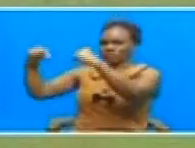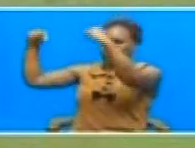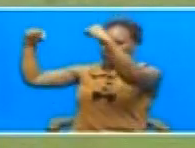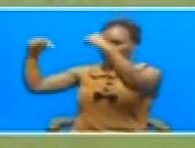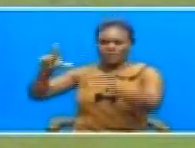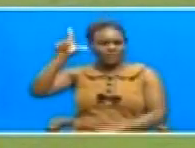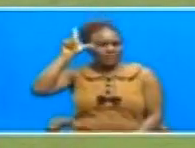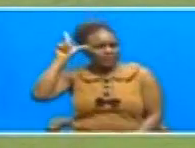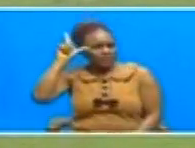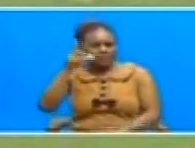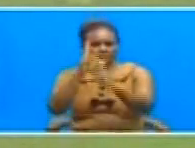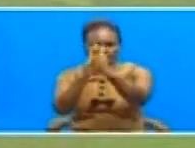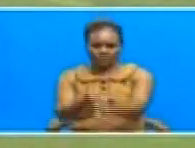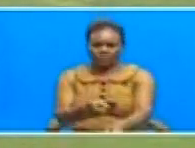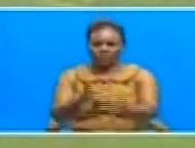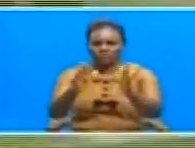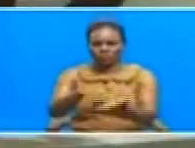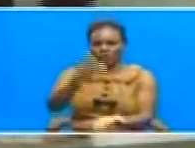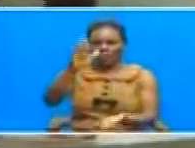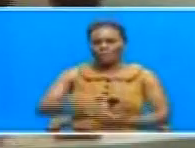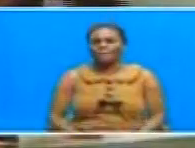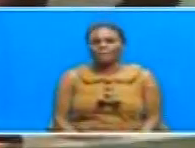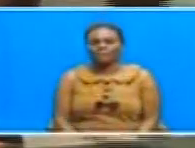Lin Washira anaarifu zaidi.